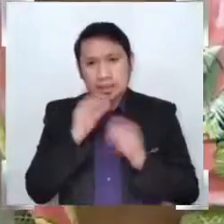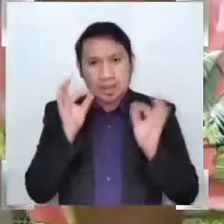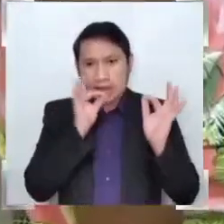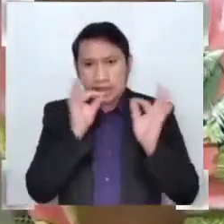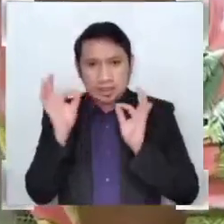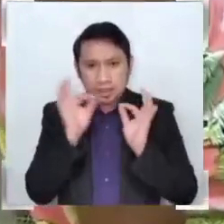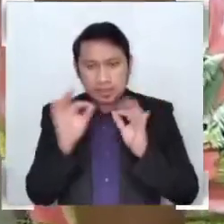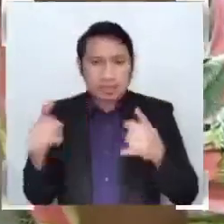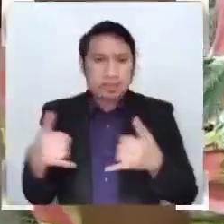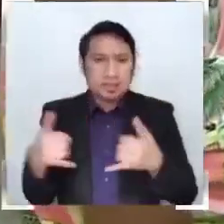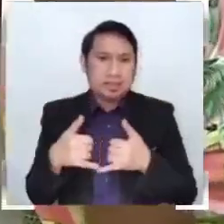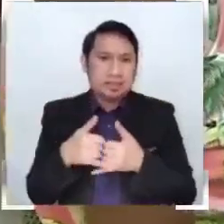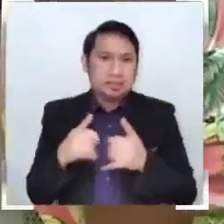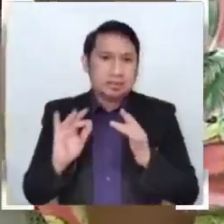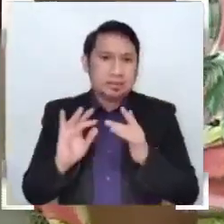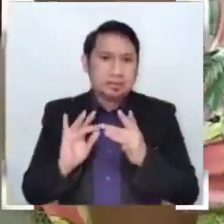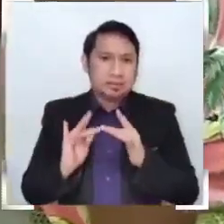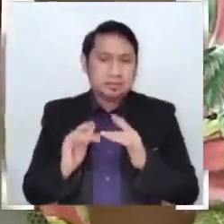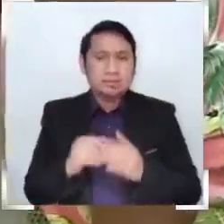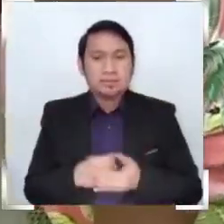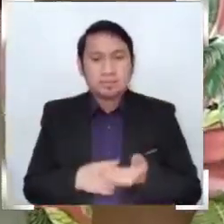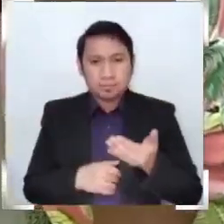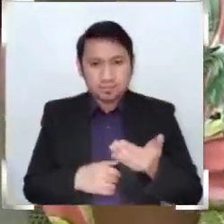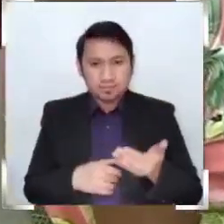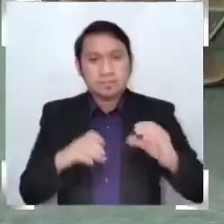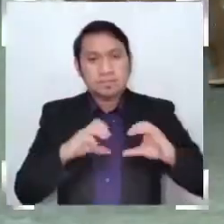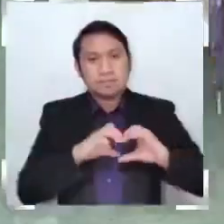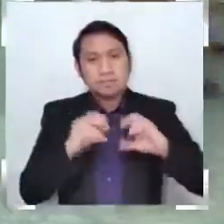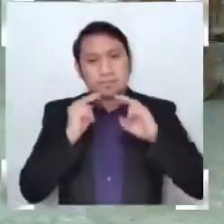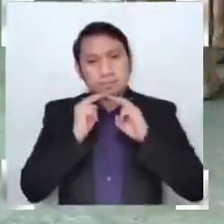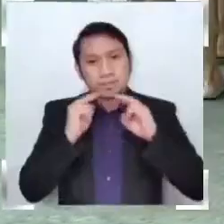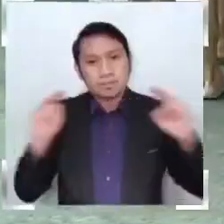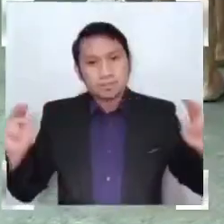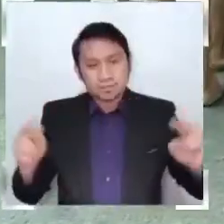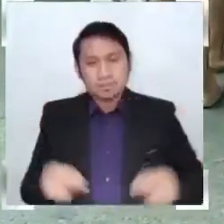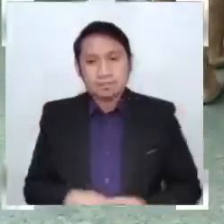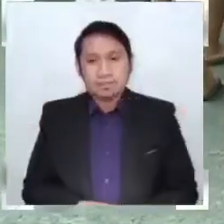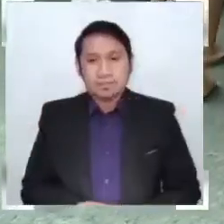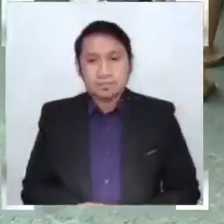GMA Integrated News, ako si Marisol Abdurrahman, ang inyong saksi.